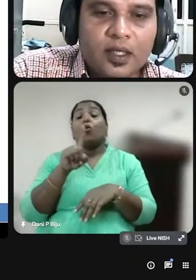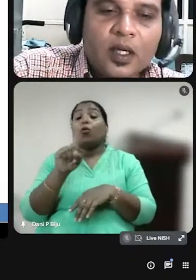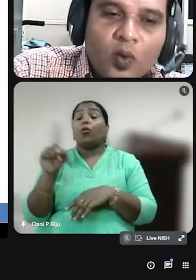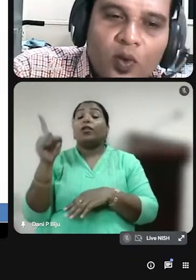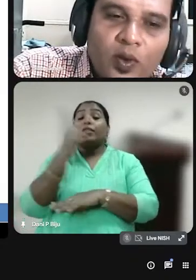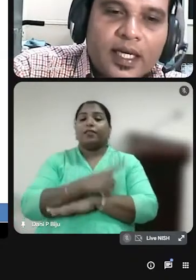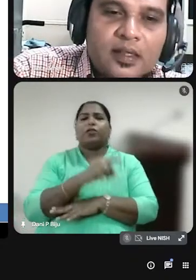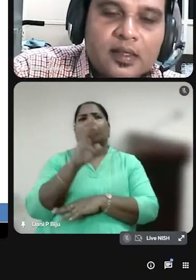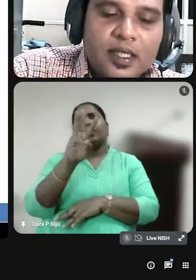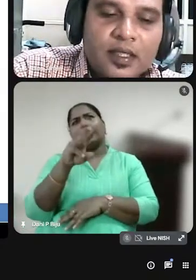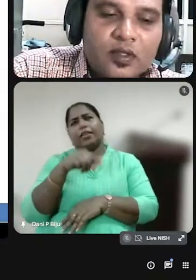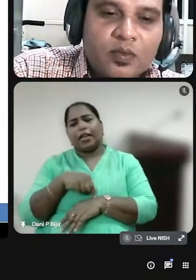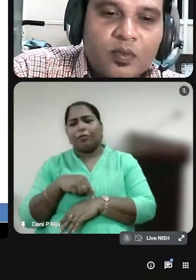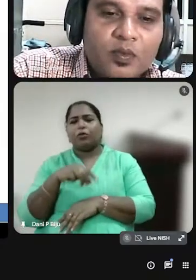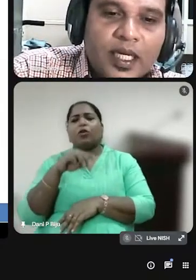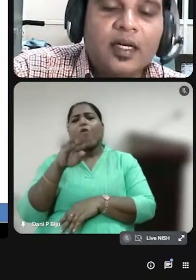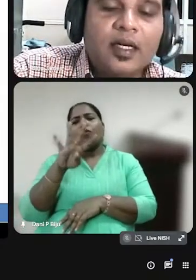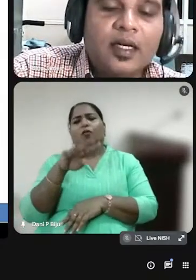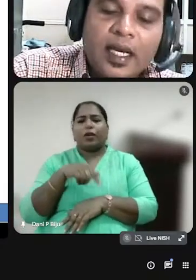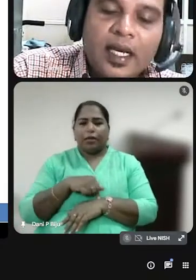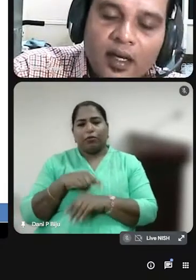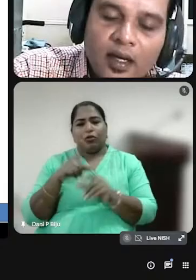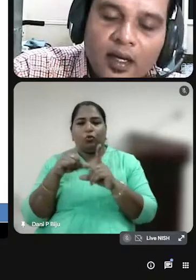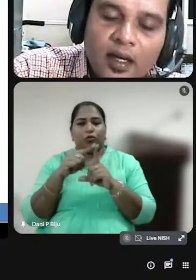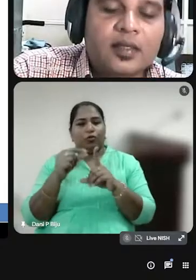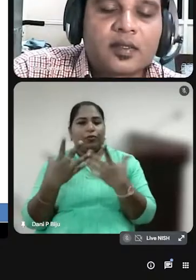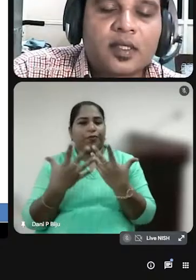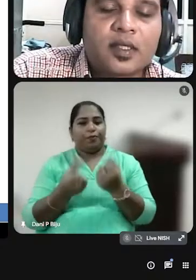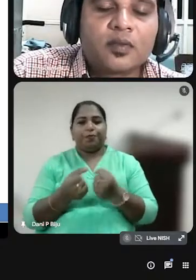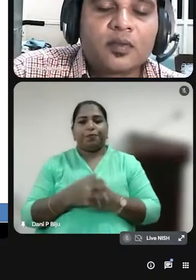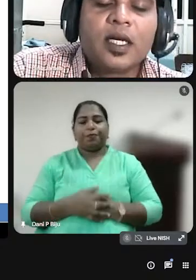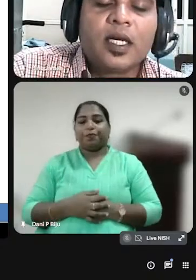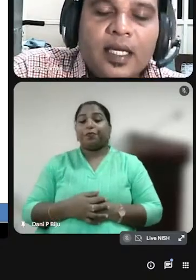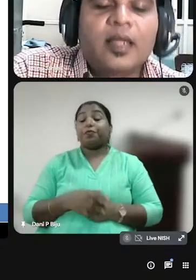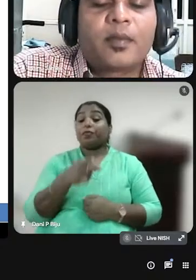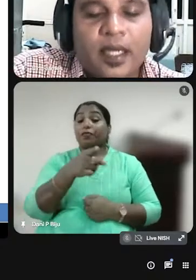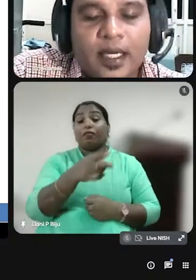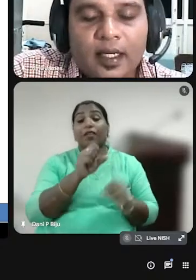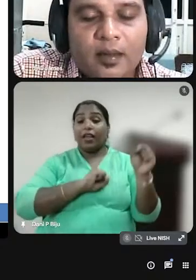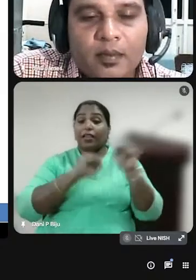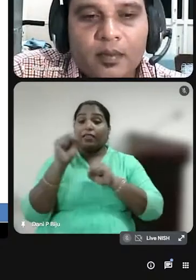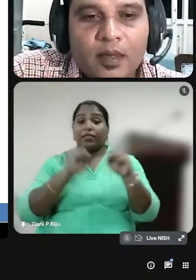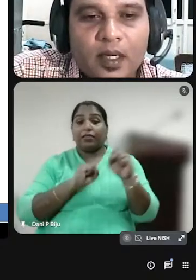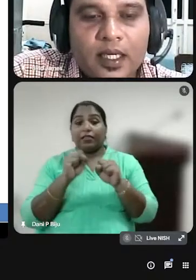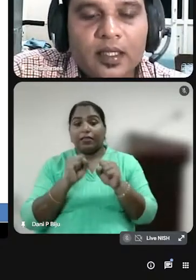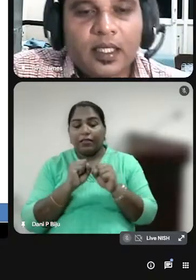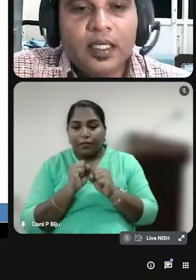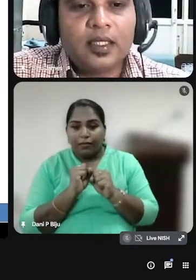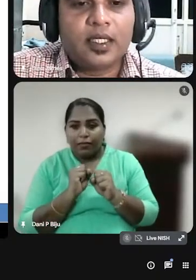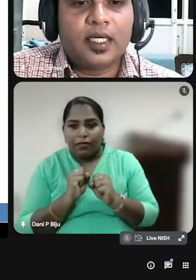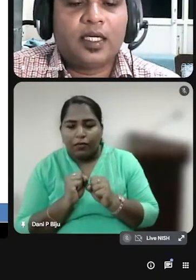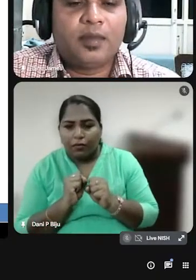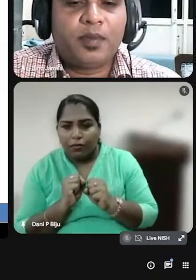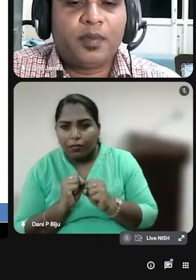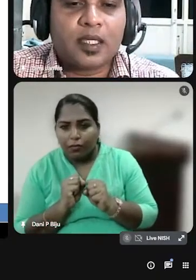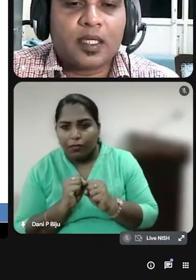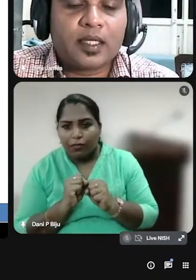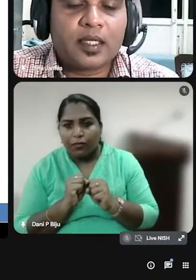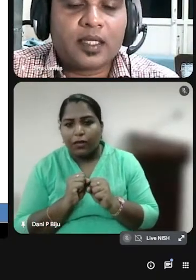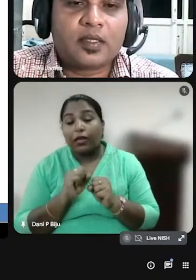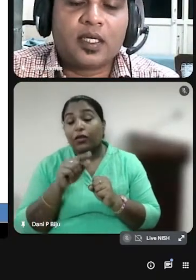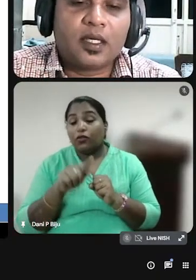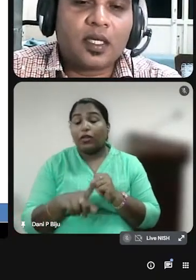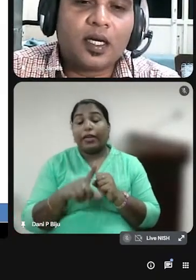ചെയ്യാവുന്നതാണ്. ഓരോ എക്സസൈസും എല്ലാ എക്സസൈസും ടൈലർ മെയ്ഡ് ആയിരിക്കണം. അതായത് ഇന്ന് ഞാൻ ചെയ്യിപ്പിക്കുന്ന